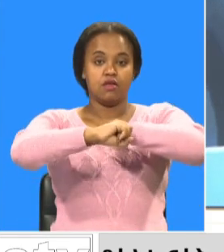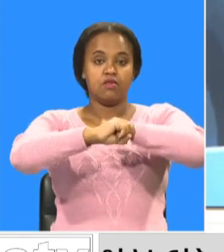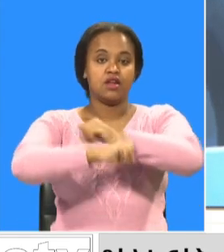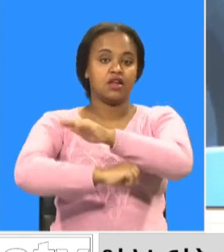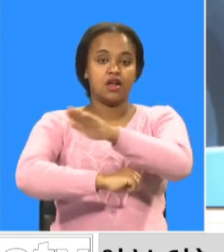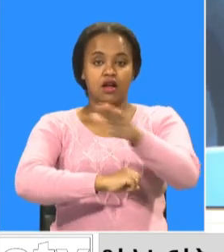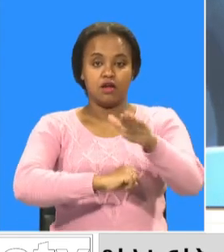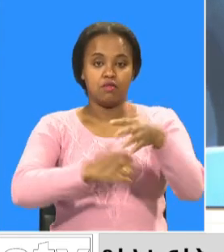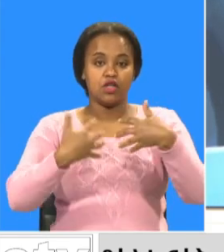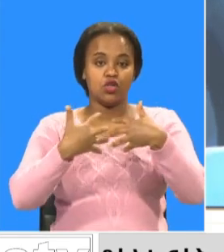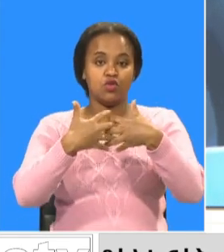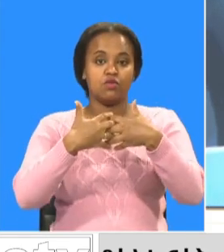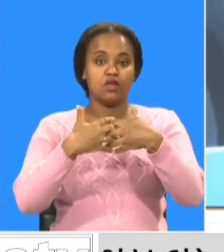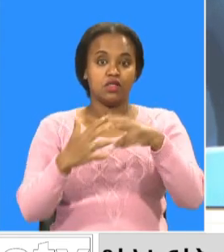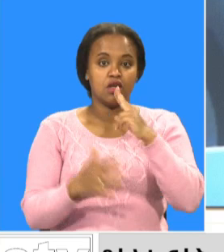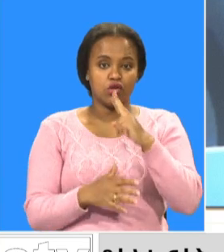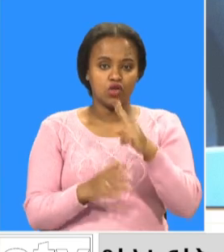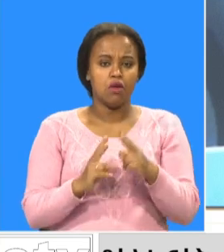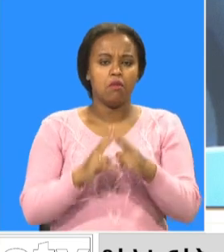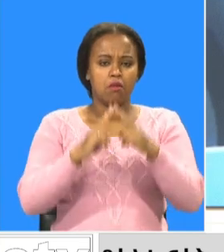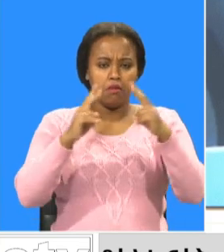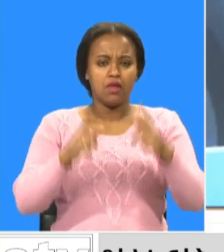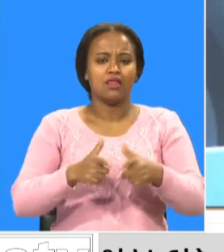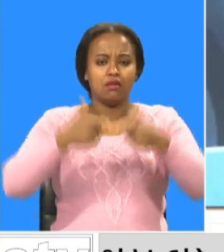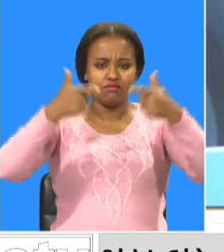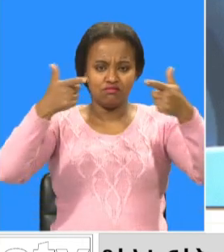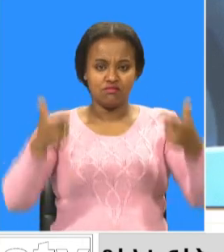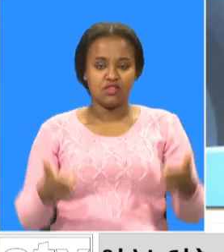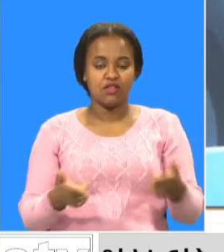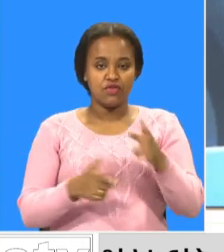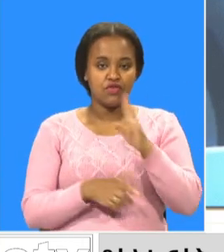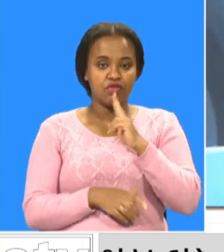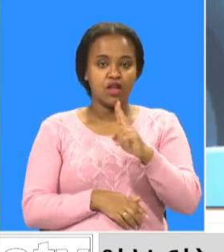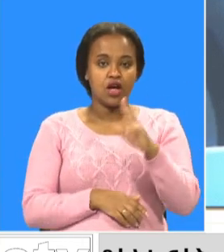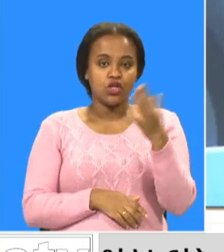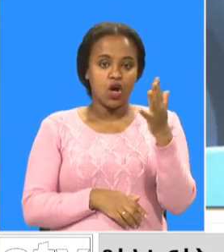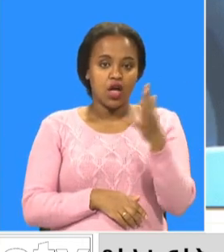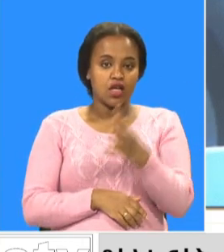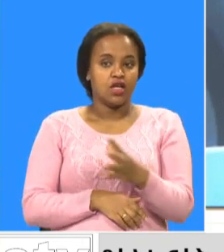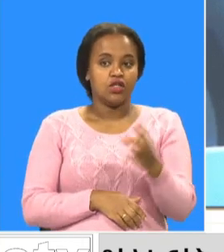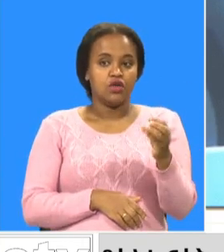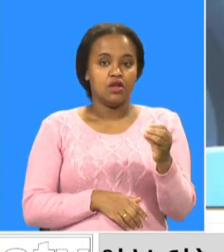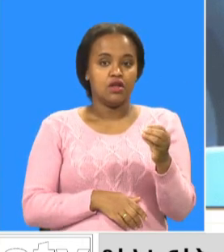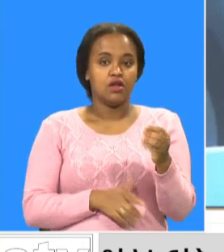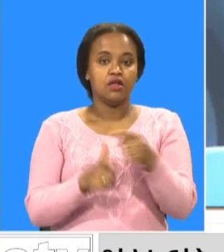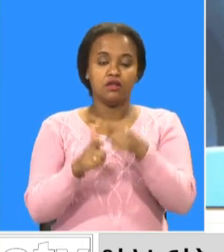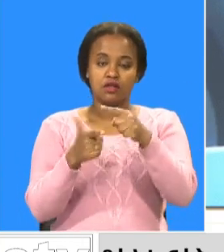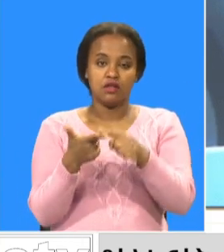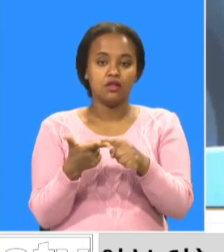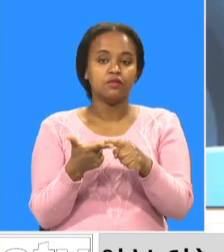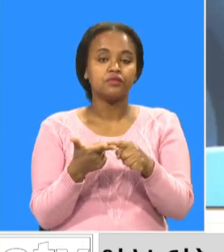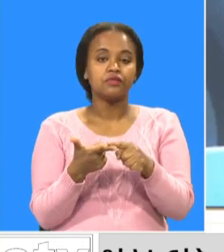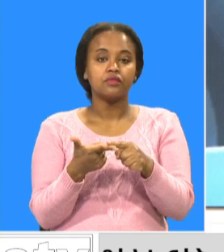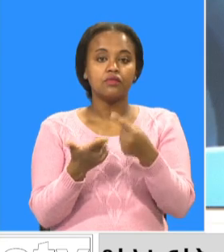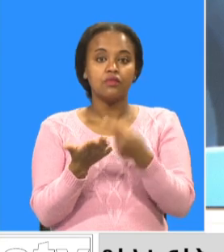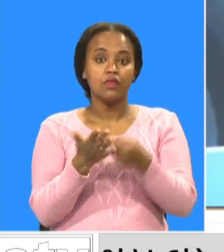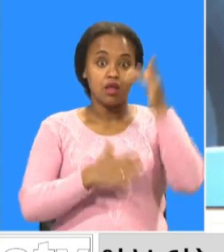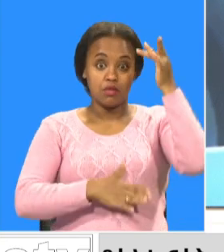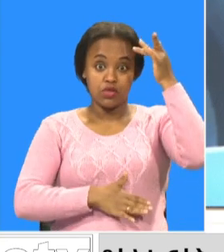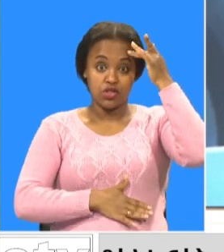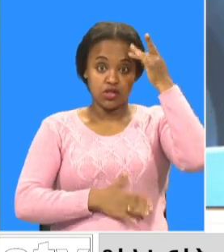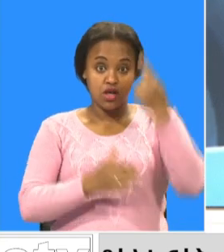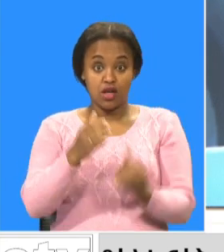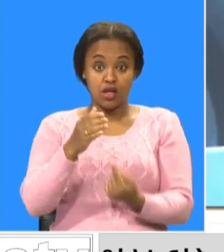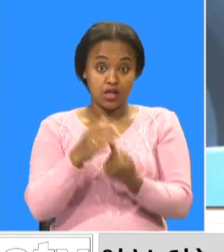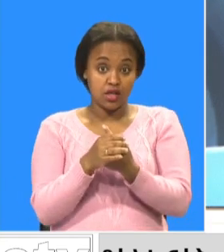የምንከላከልባቸው መሳሪያዎች ናቸው እና በጣም ሰፊ ናቸው አይነታቸው። እና እንግዲህ ይህ በሽታ